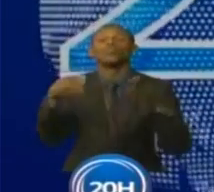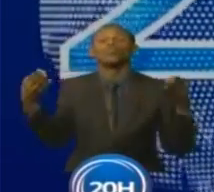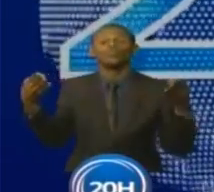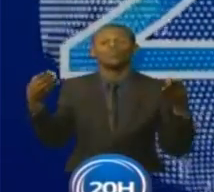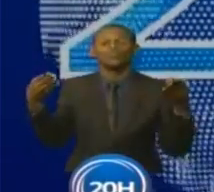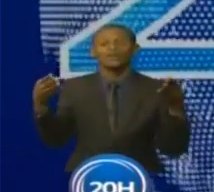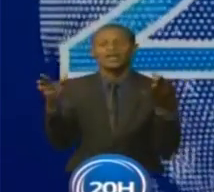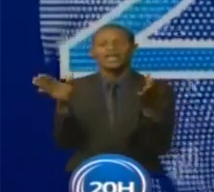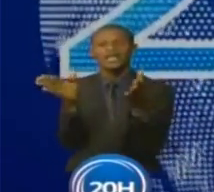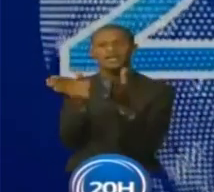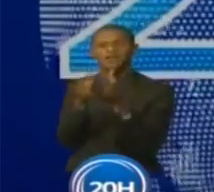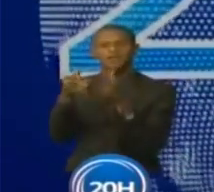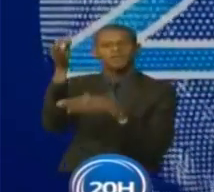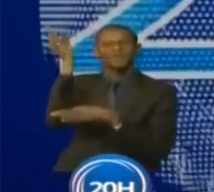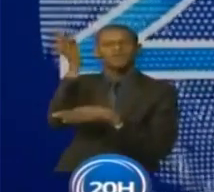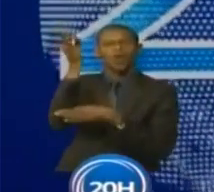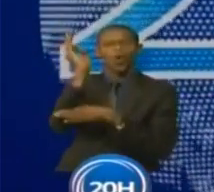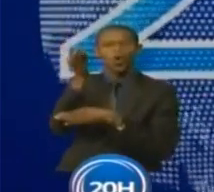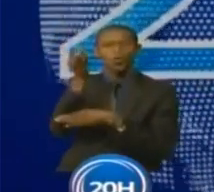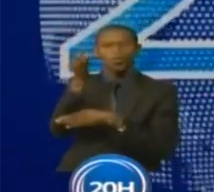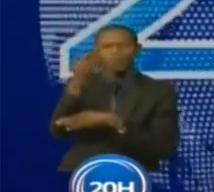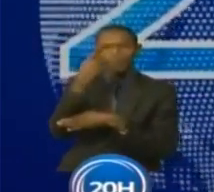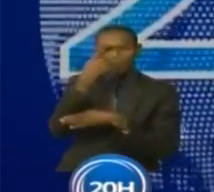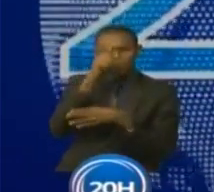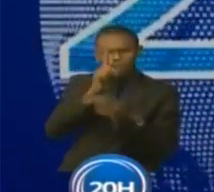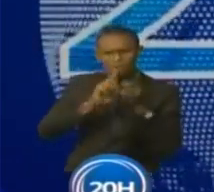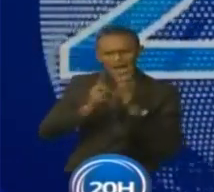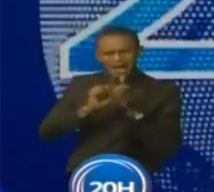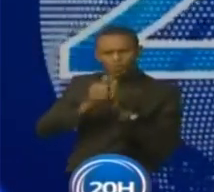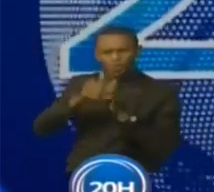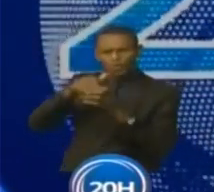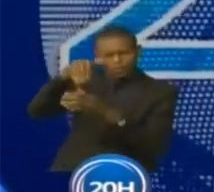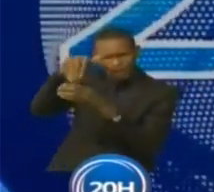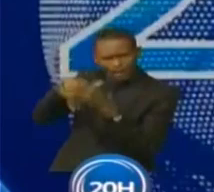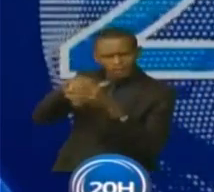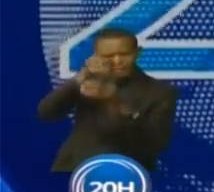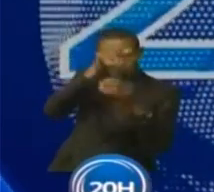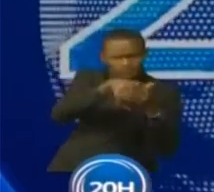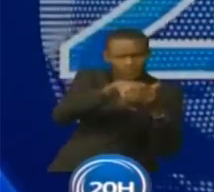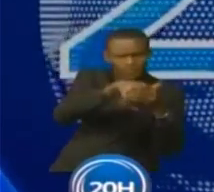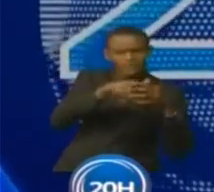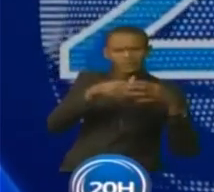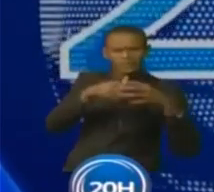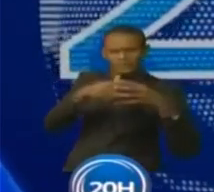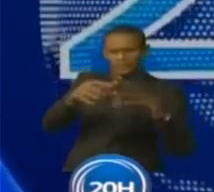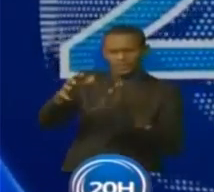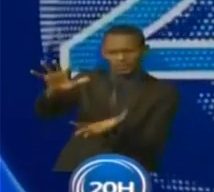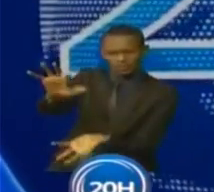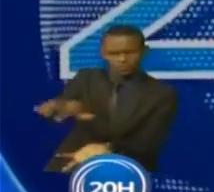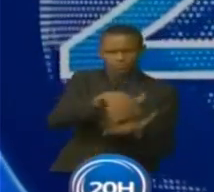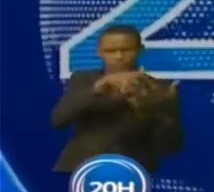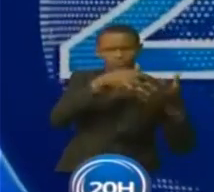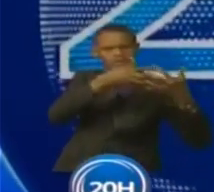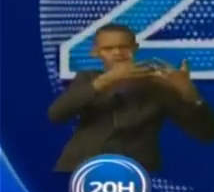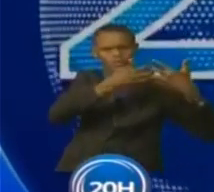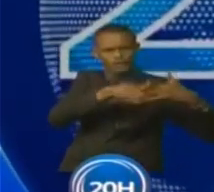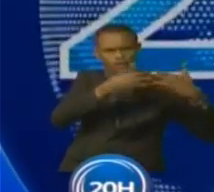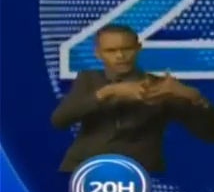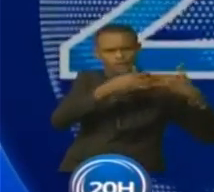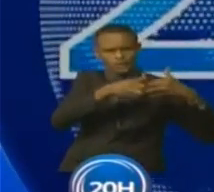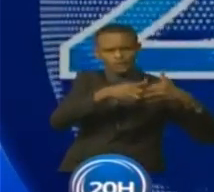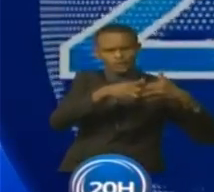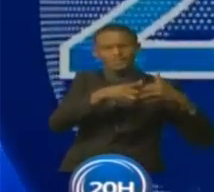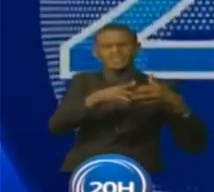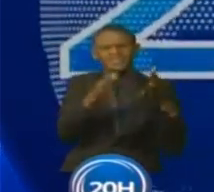participants d'échanger et de partager les expériences. Un forum qui constitue une opportunité pour les acteurs du secteur public et privé.